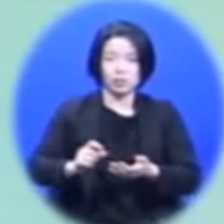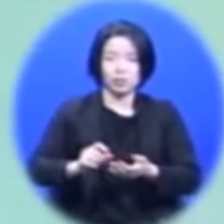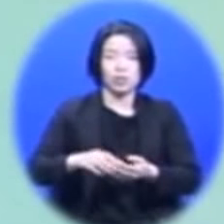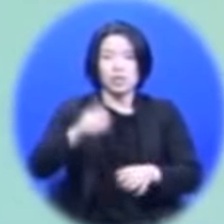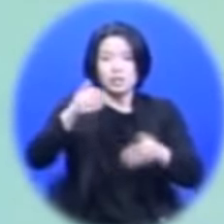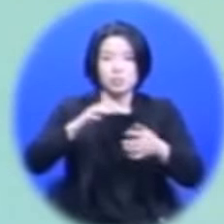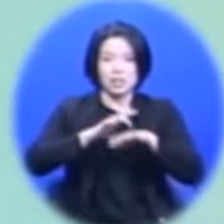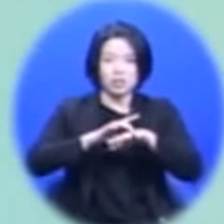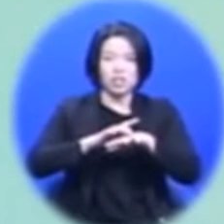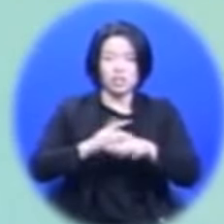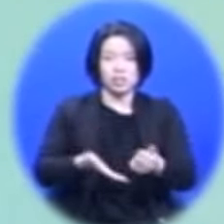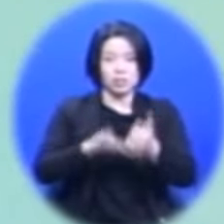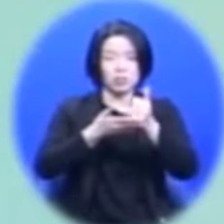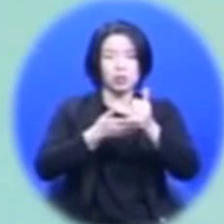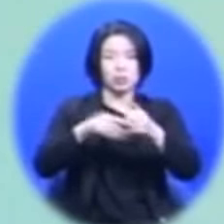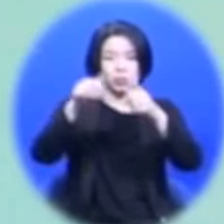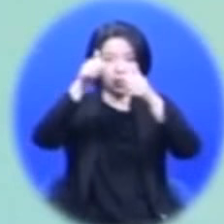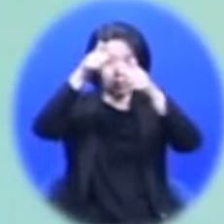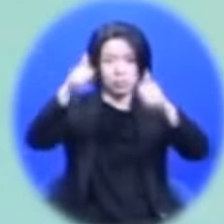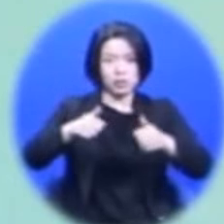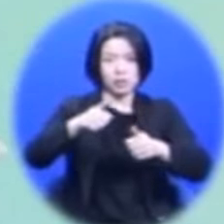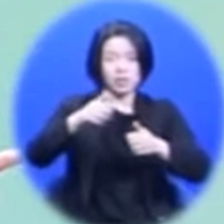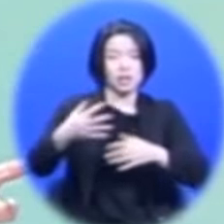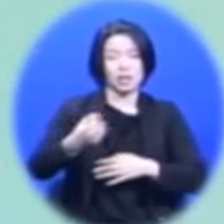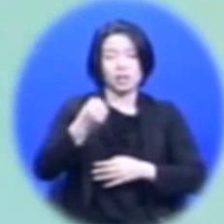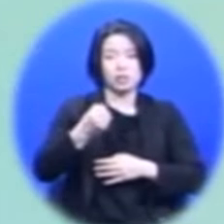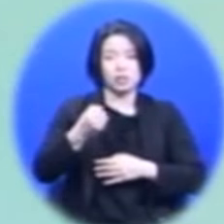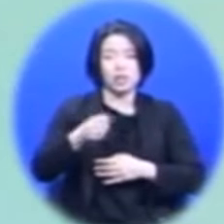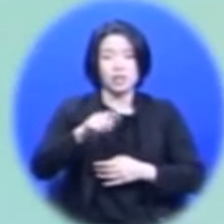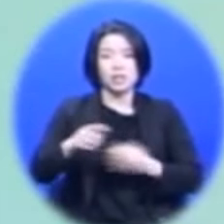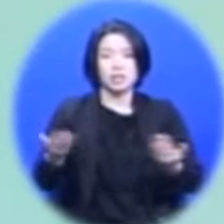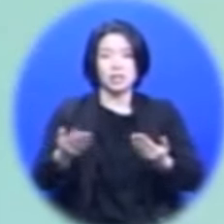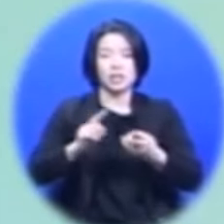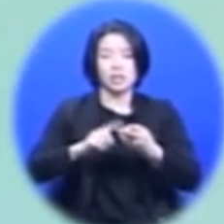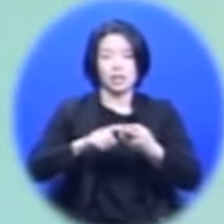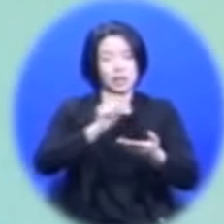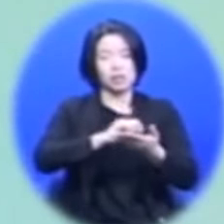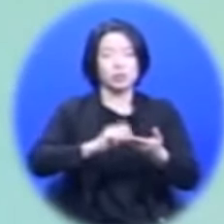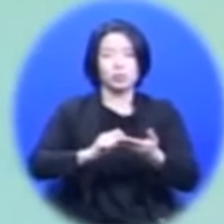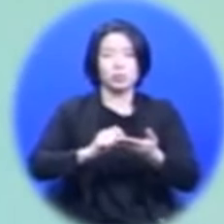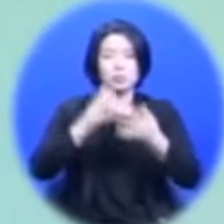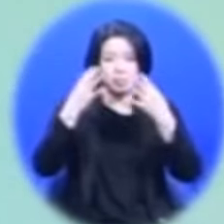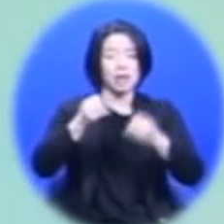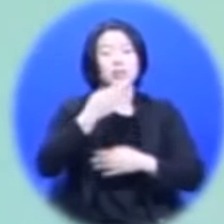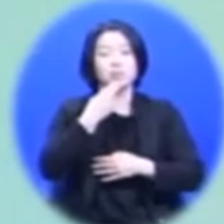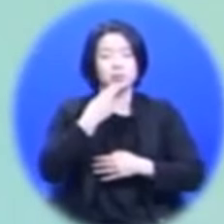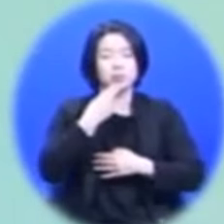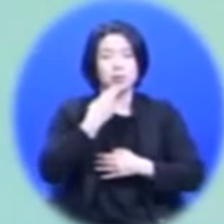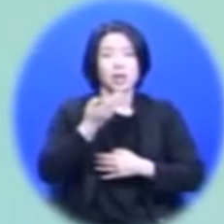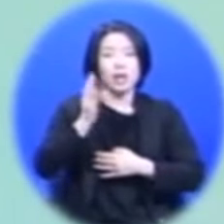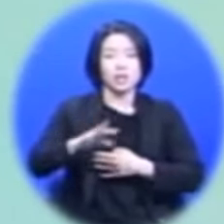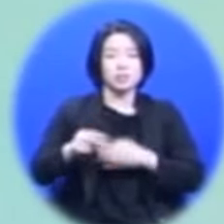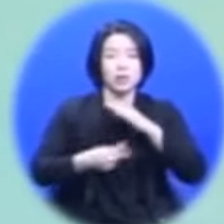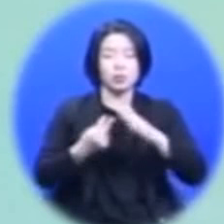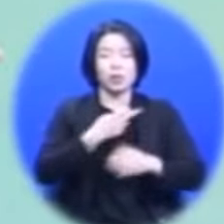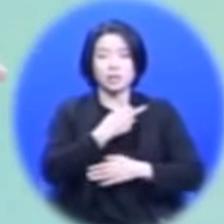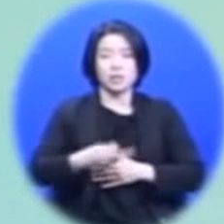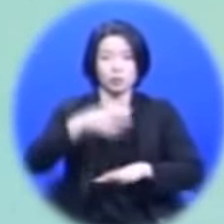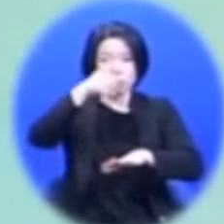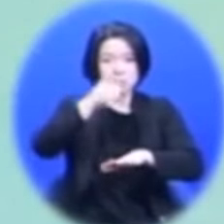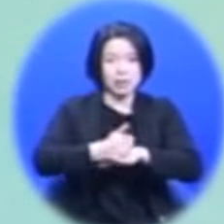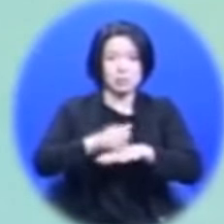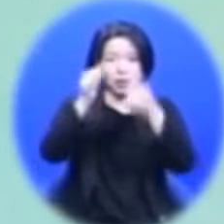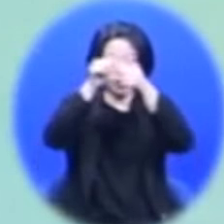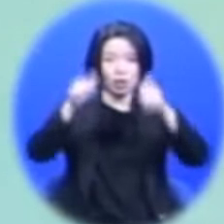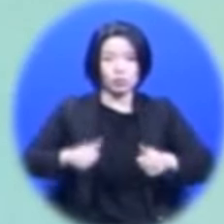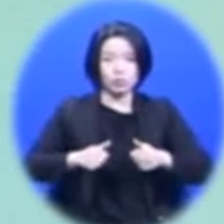그리고 신상을 가지고 있었던 이런 일에 대한 기록이 거의 없습니다. 그런데 왜 요한사도는 마지막에 우상을